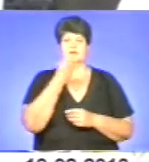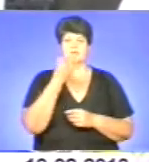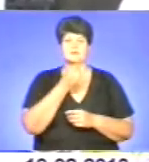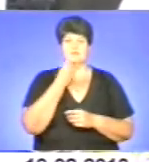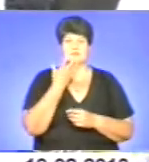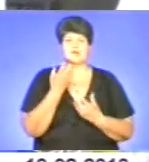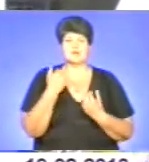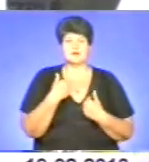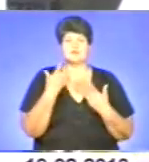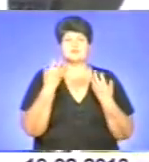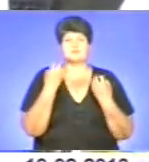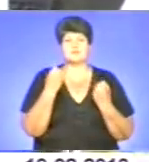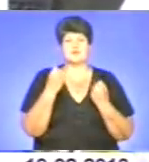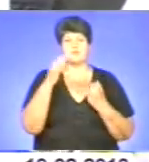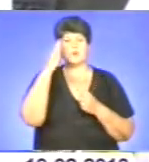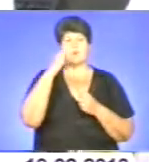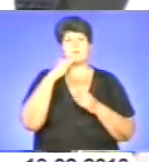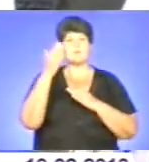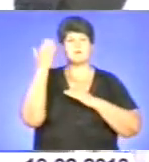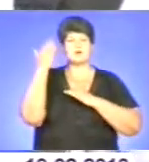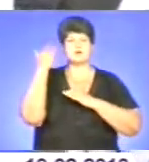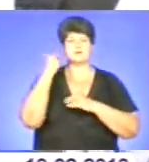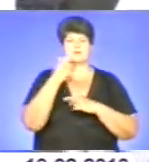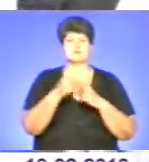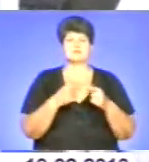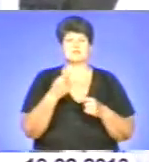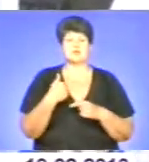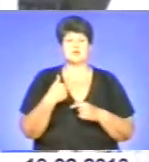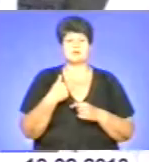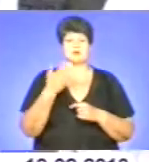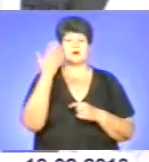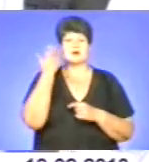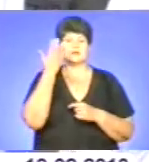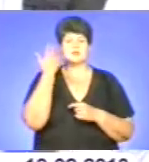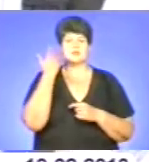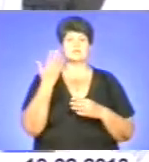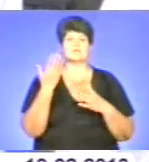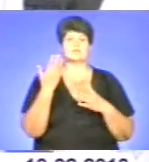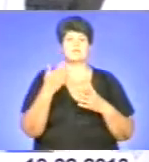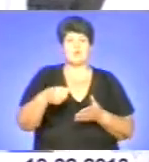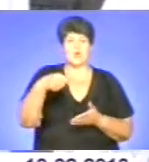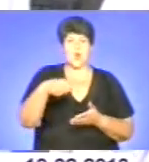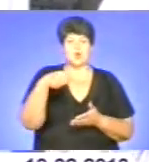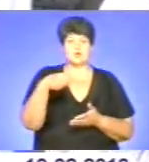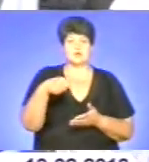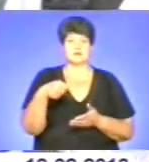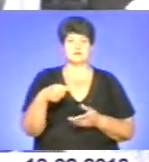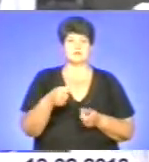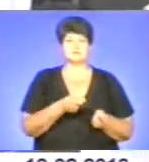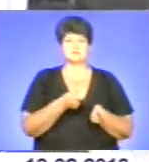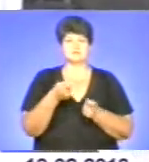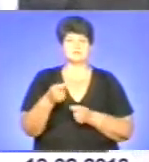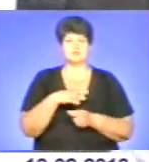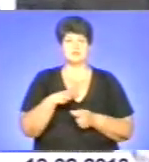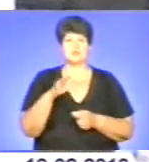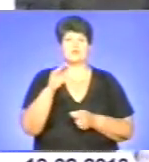ще по батьківських звичаях в нас раніше в кошечках не носили фрукти я